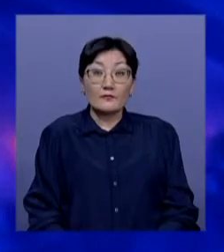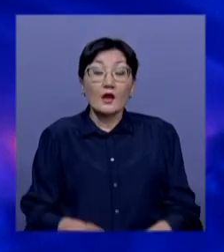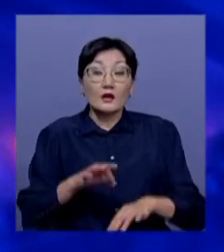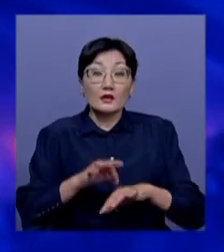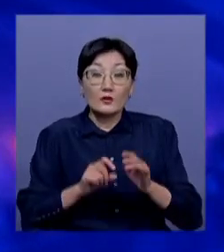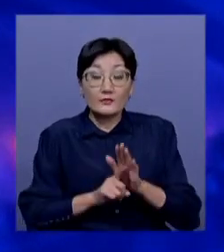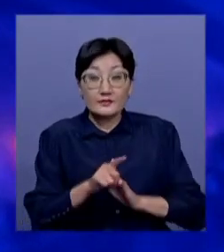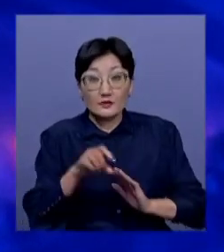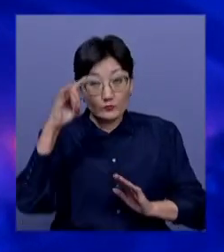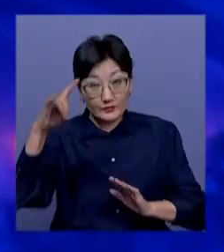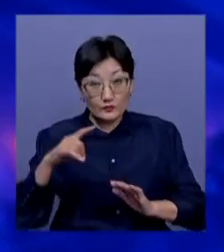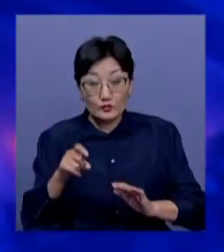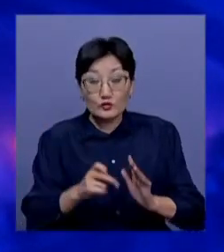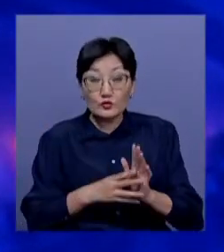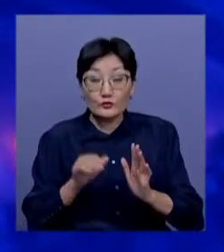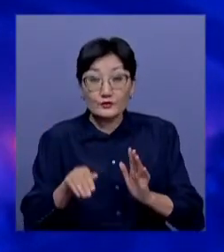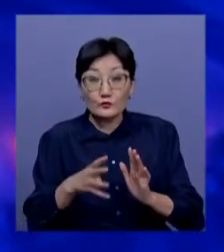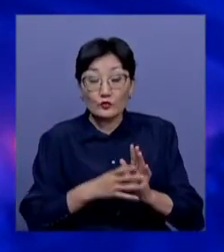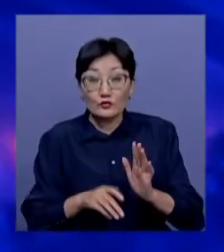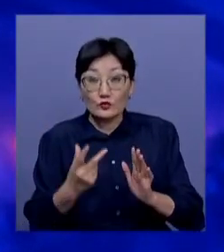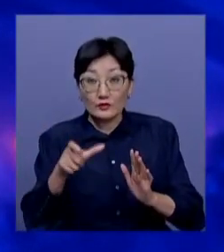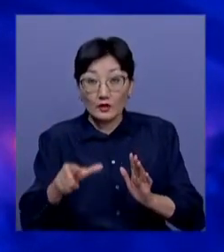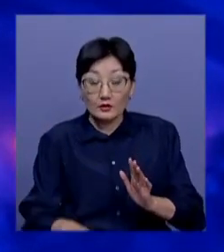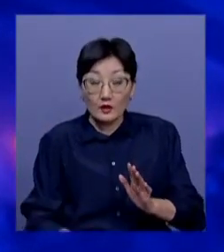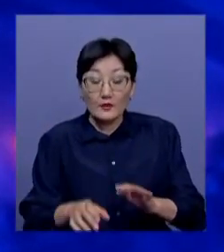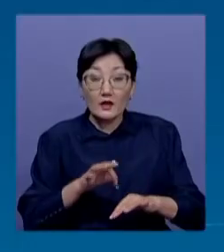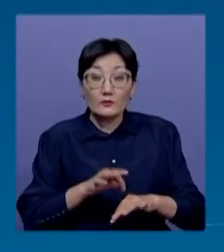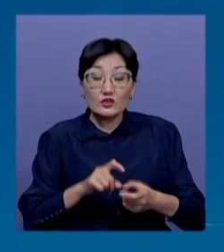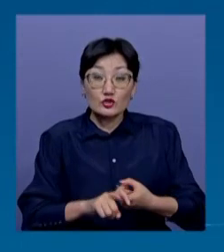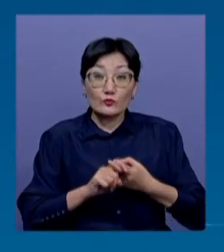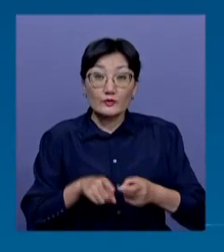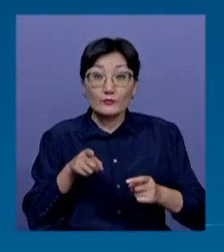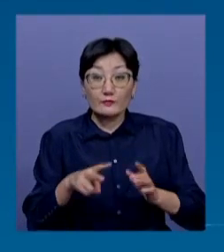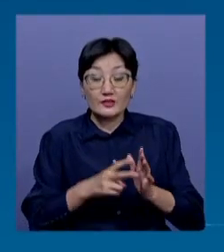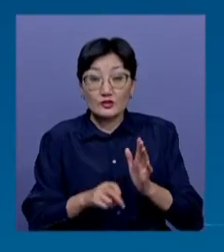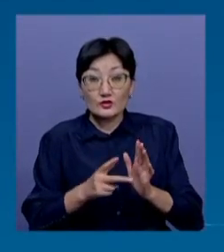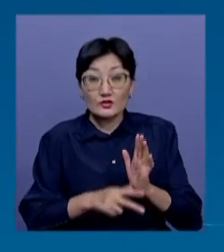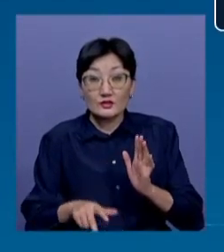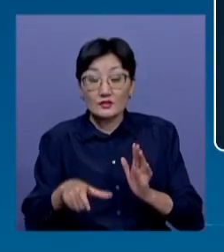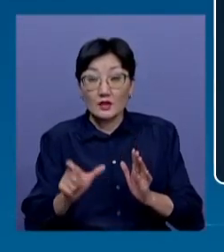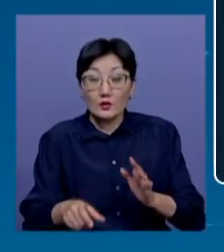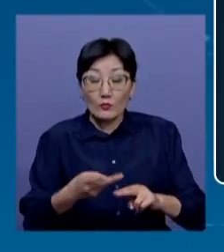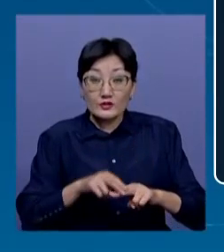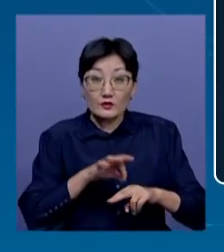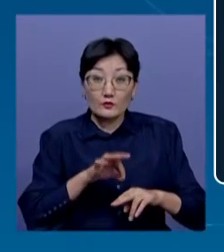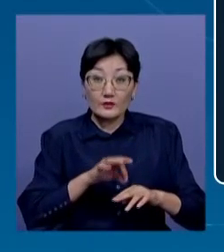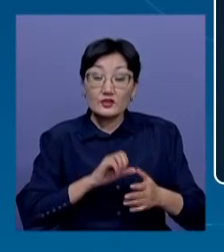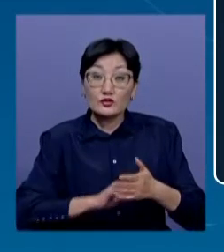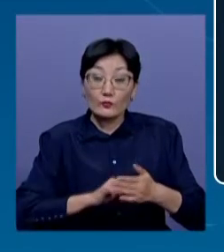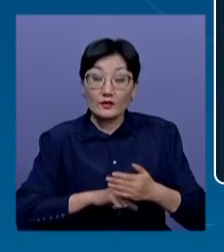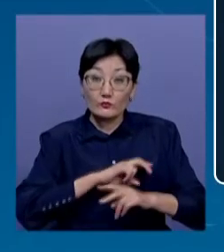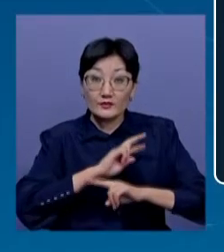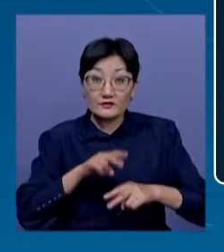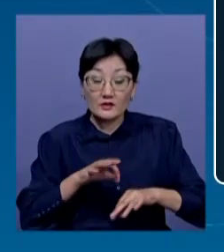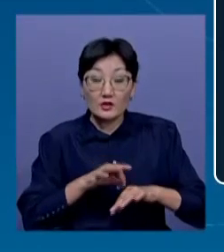Пандемия басталғалы елімізде 109094 адам қауіпті дертке шалдығып, 1780 отандасымыз індеттің құрбаны болды.